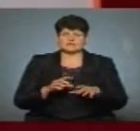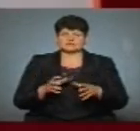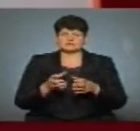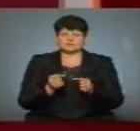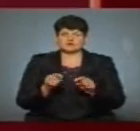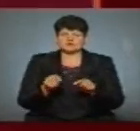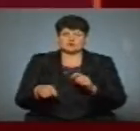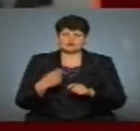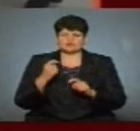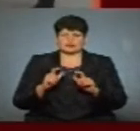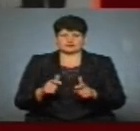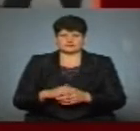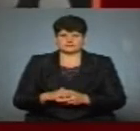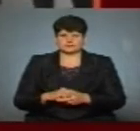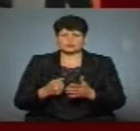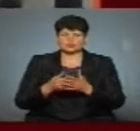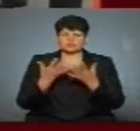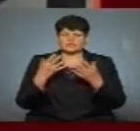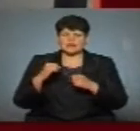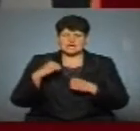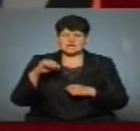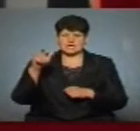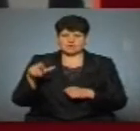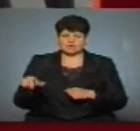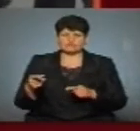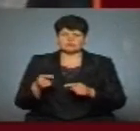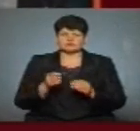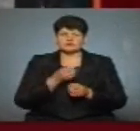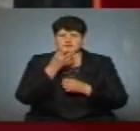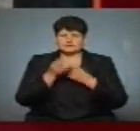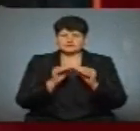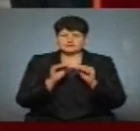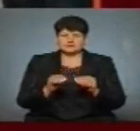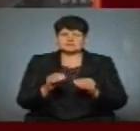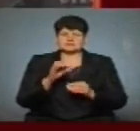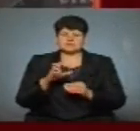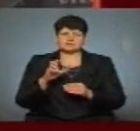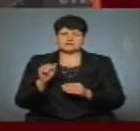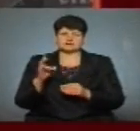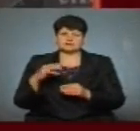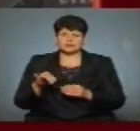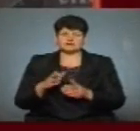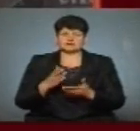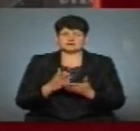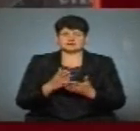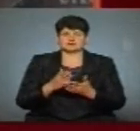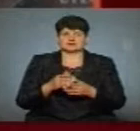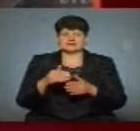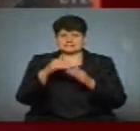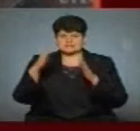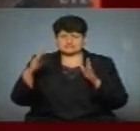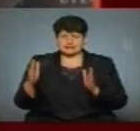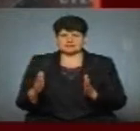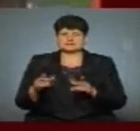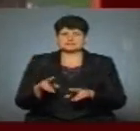карантину. До Дня героїв у Тернополі поклали квіти до пам'ятника Степану Бандері та стали загинули за волю України.